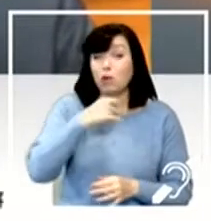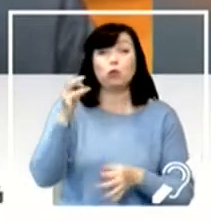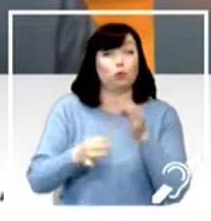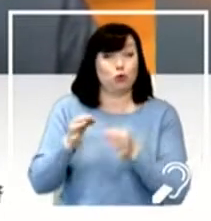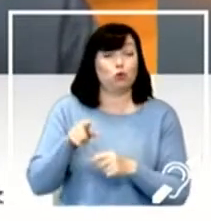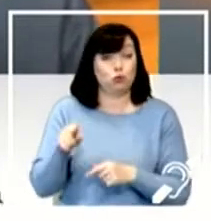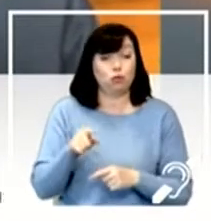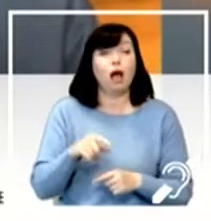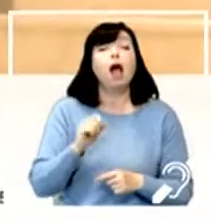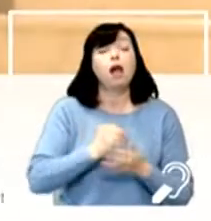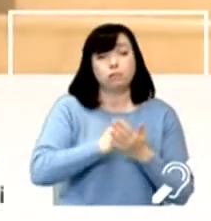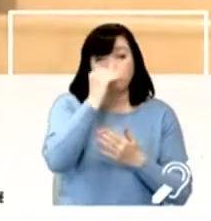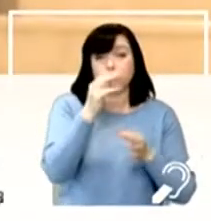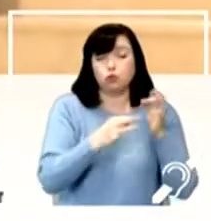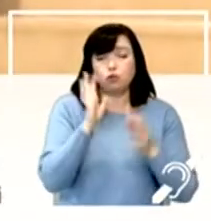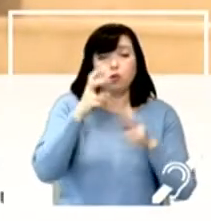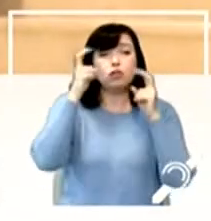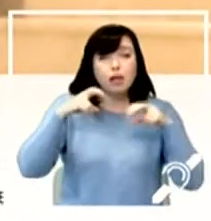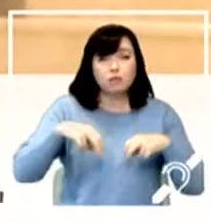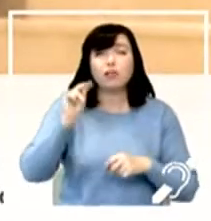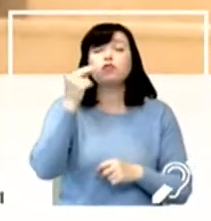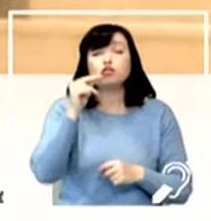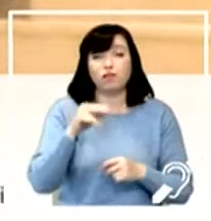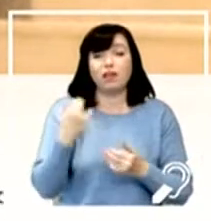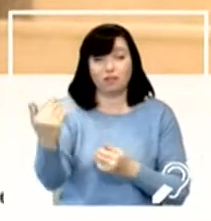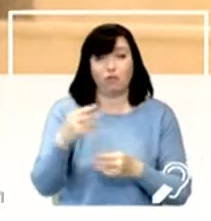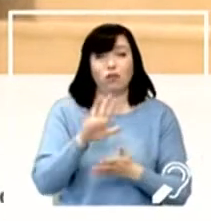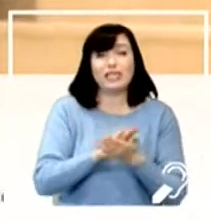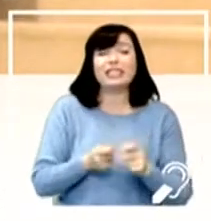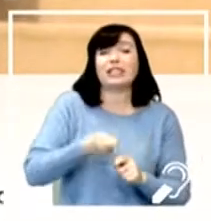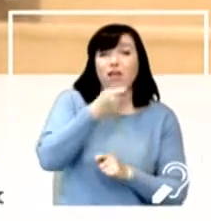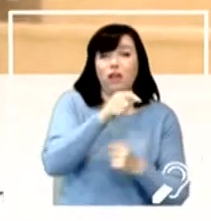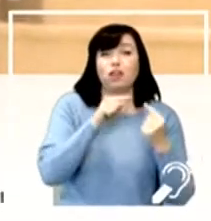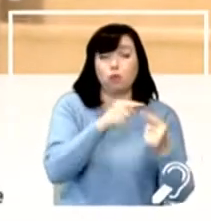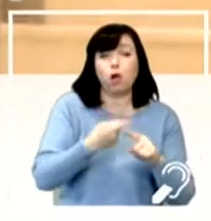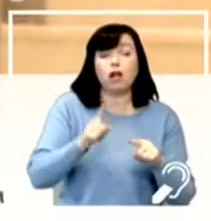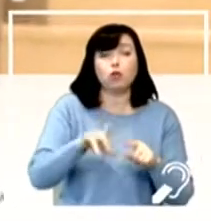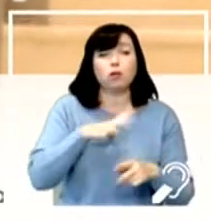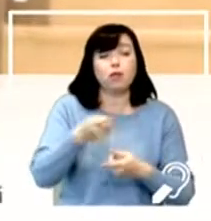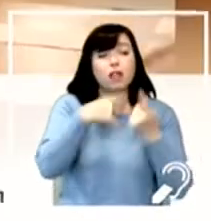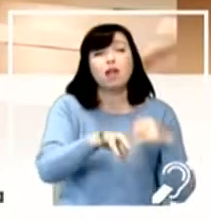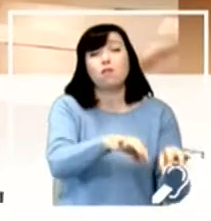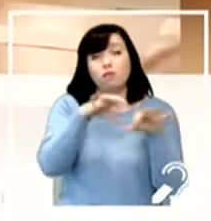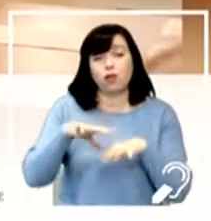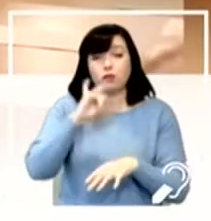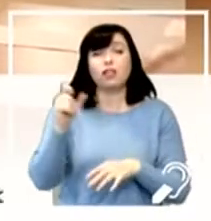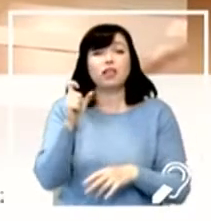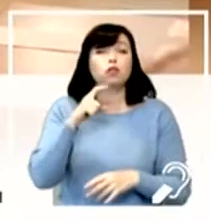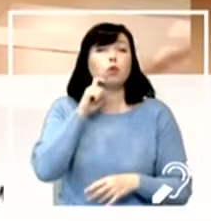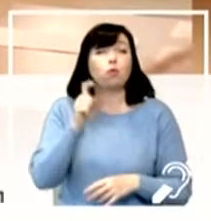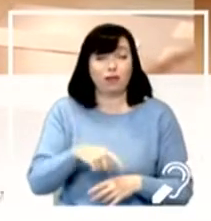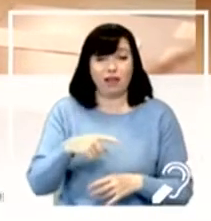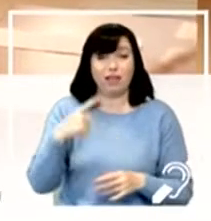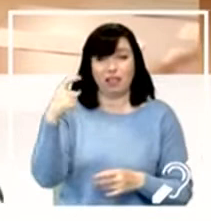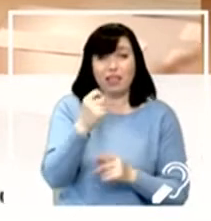magistrați. Curtea de Apel urmează să examineze joi recursul fostului deputat care a fost expulzat săptămâna trecută din Ucraina.